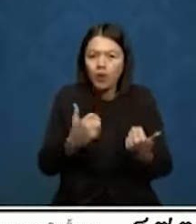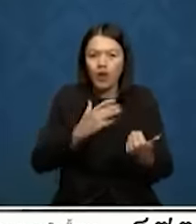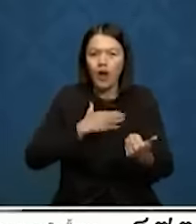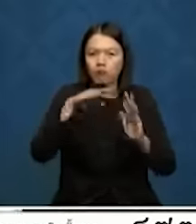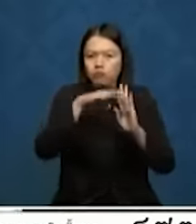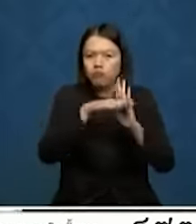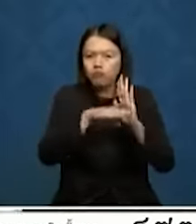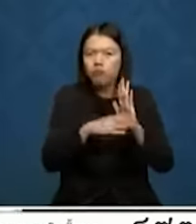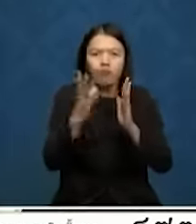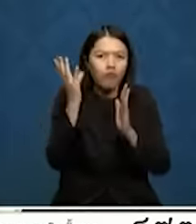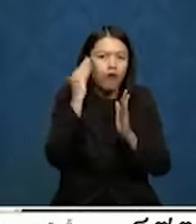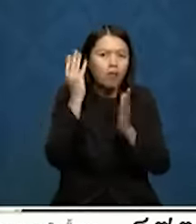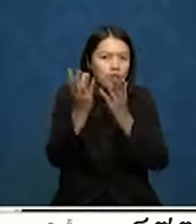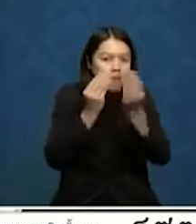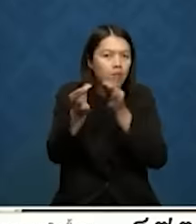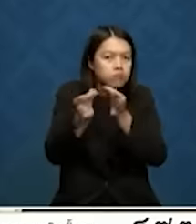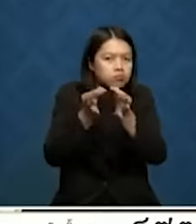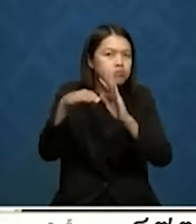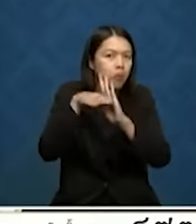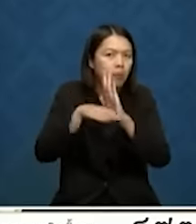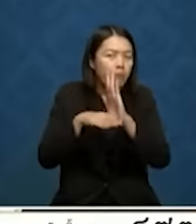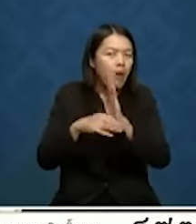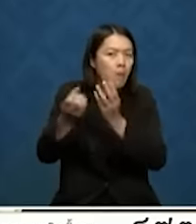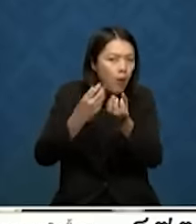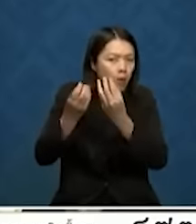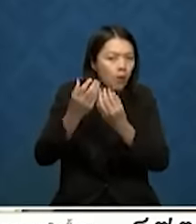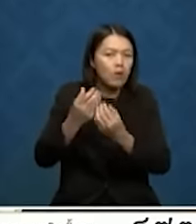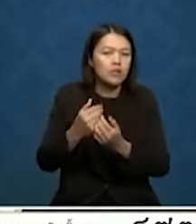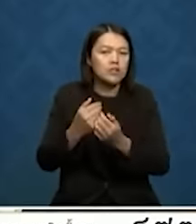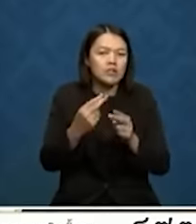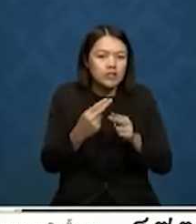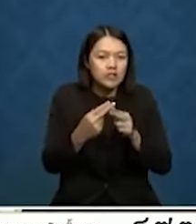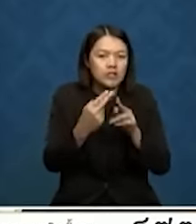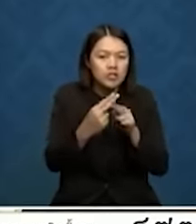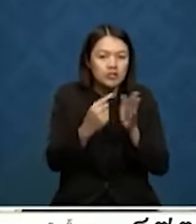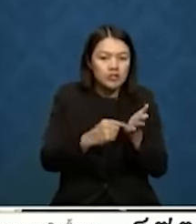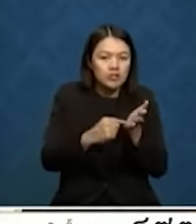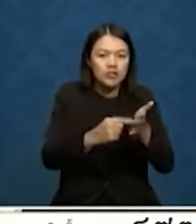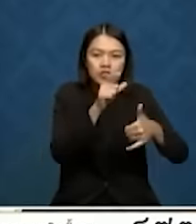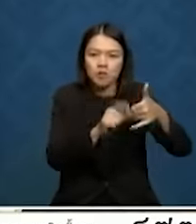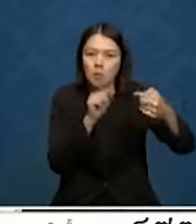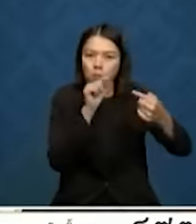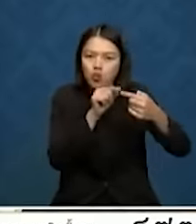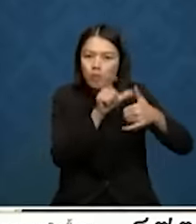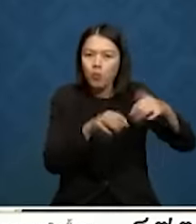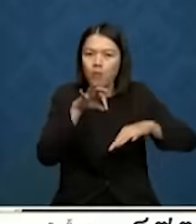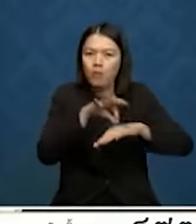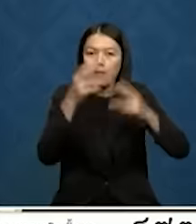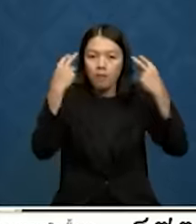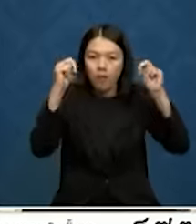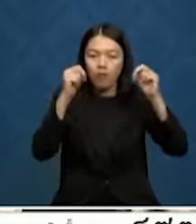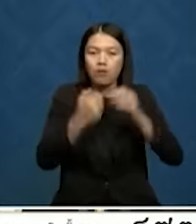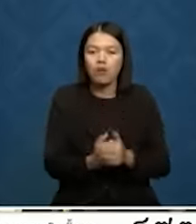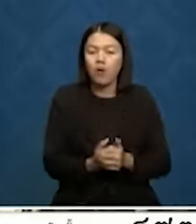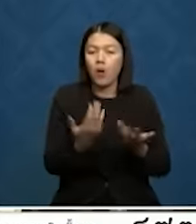ำเนินการเรารับฟังท่านประธานชี้แจงในขั้นตอนการเสนอรายชื่อผู้มีความเหมาะสมจะดำรงตำแหน่งนายกรัฐมนตรีและ